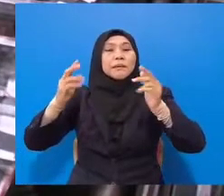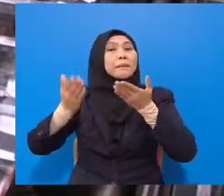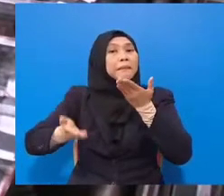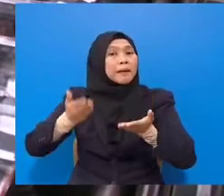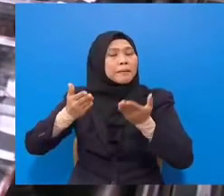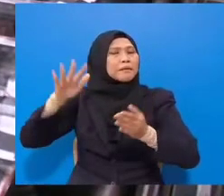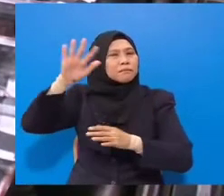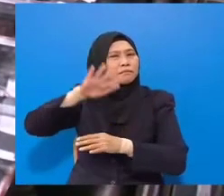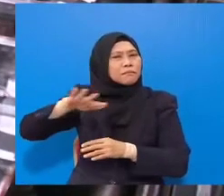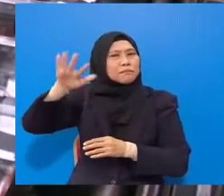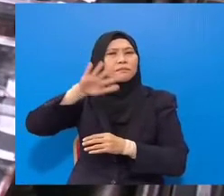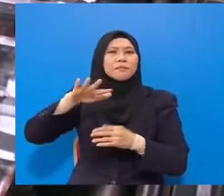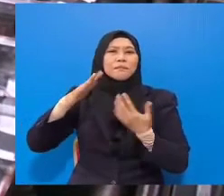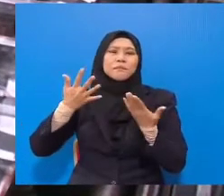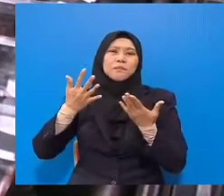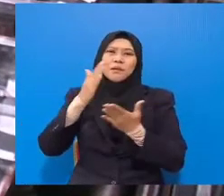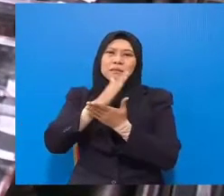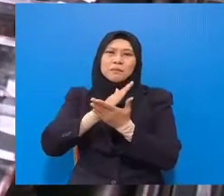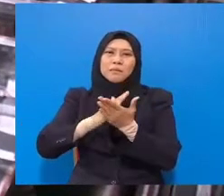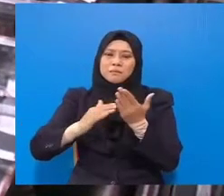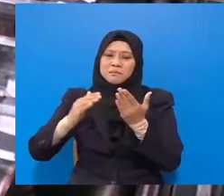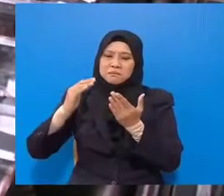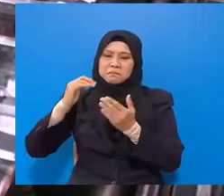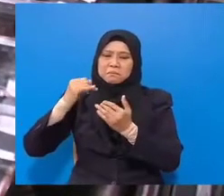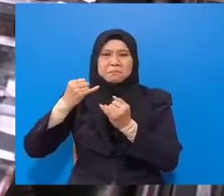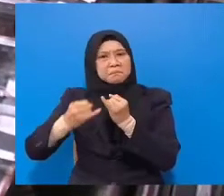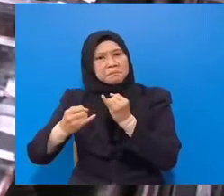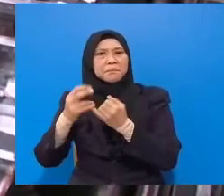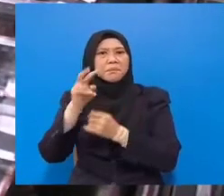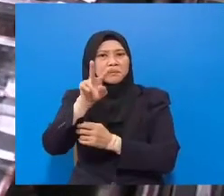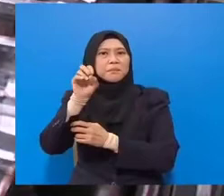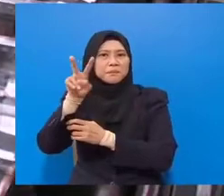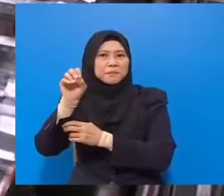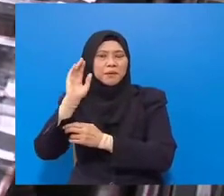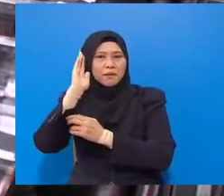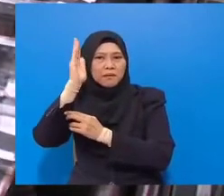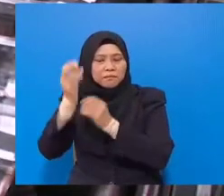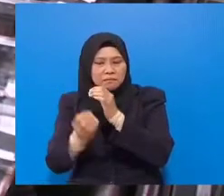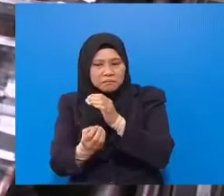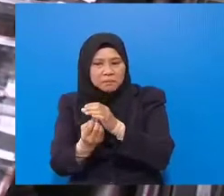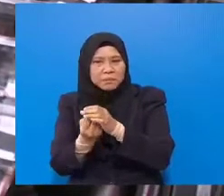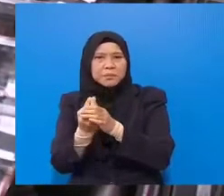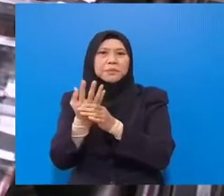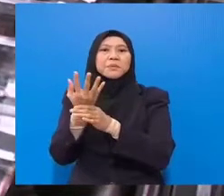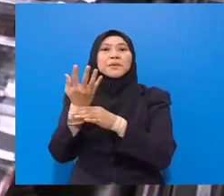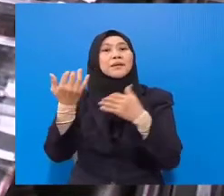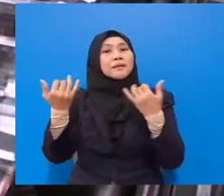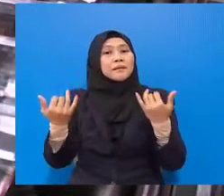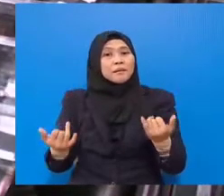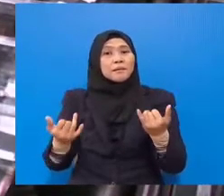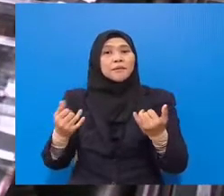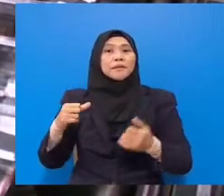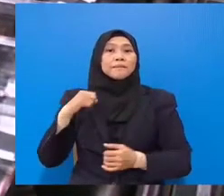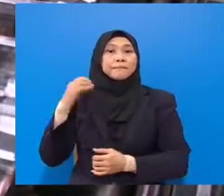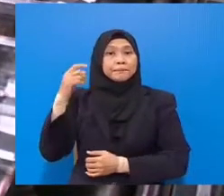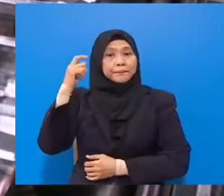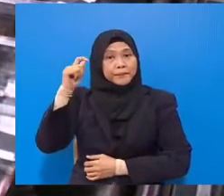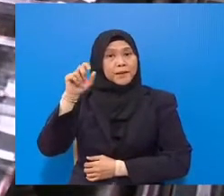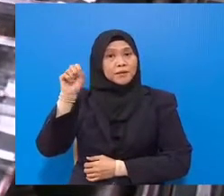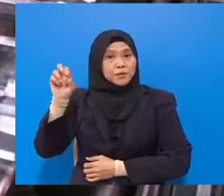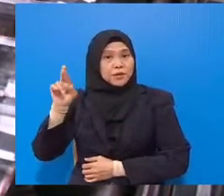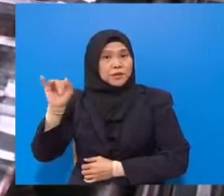utamanya dan tempo separuh kedua tahun 2000 Translate yang dipertua Alea yang May